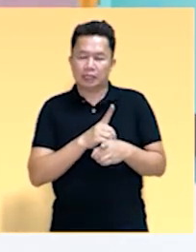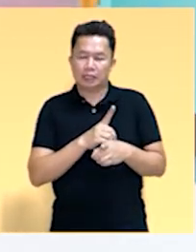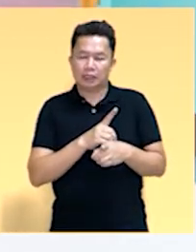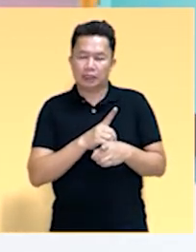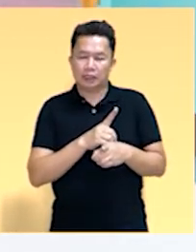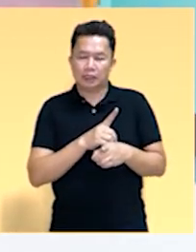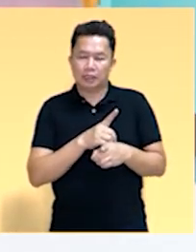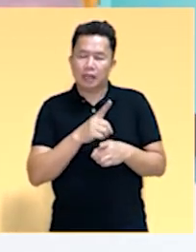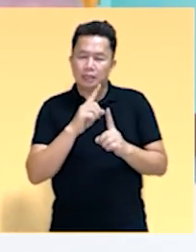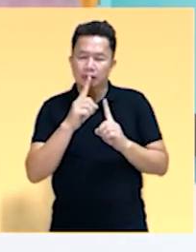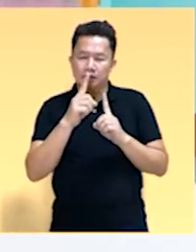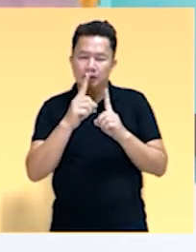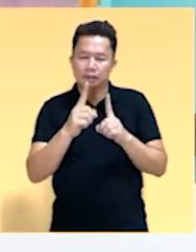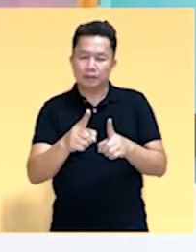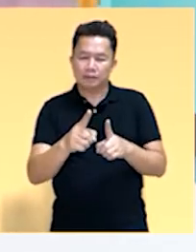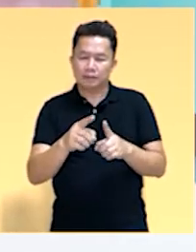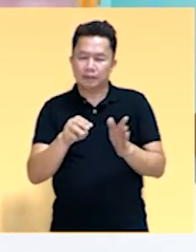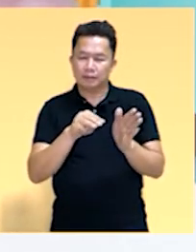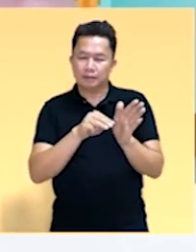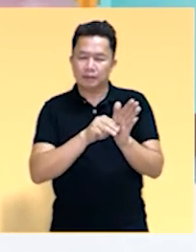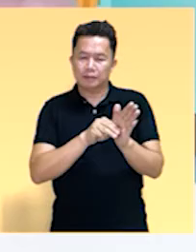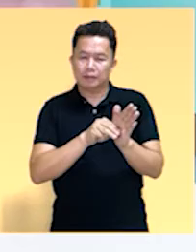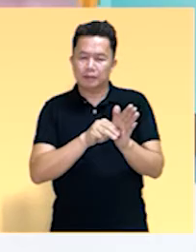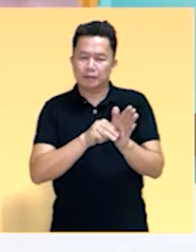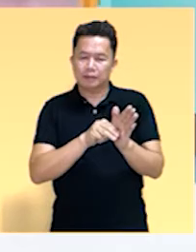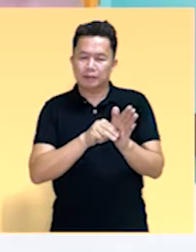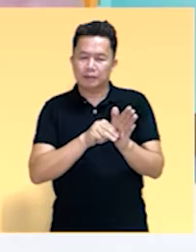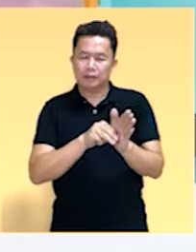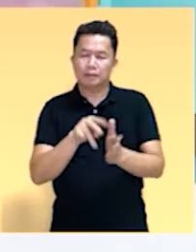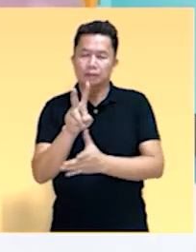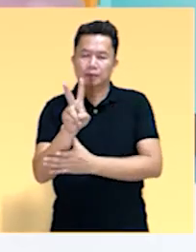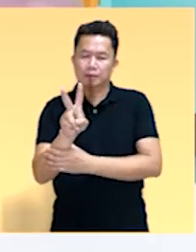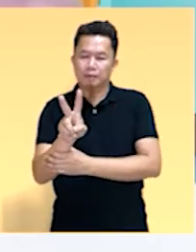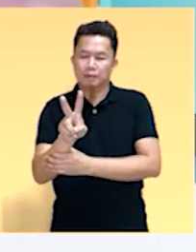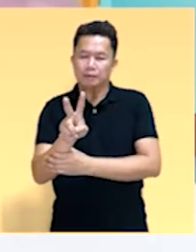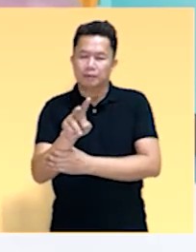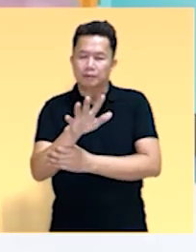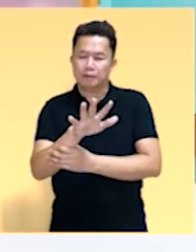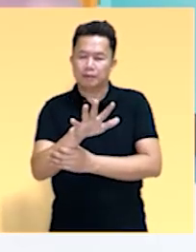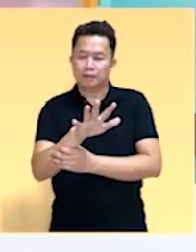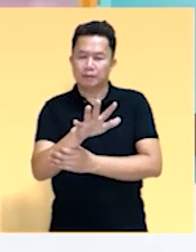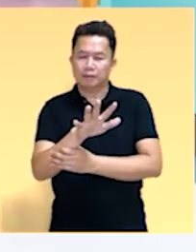Dapat, ang makukuha ninyong sagot ay ang minuend na